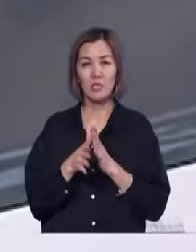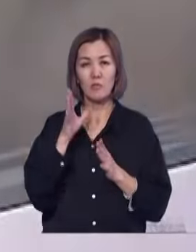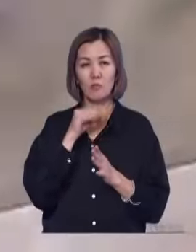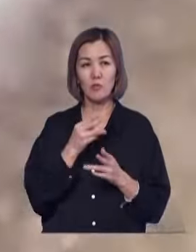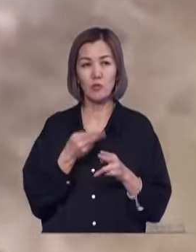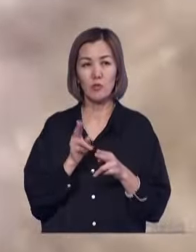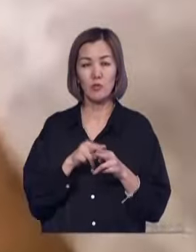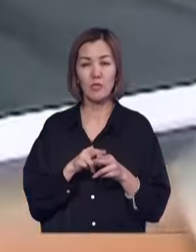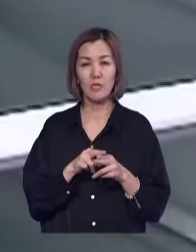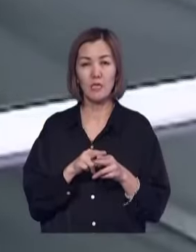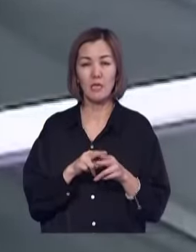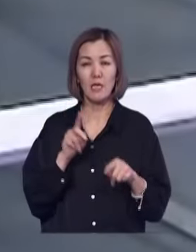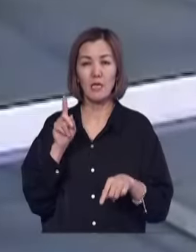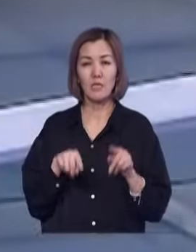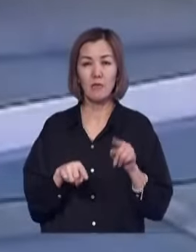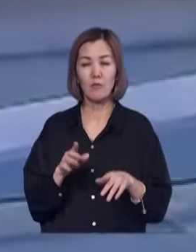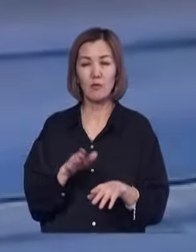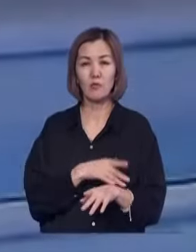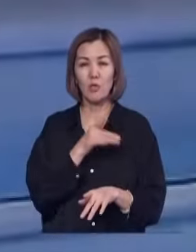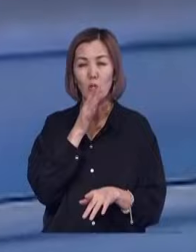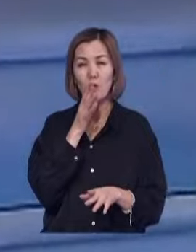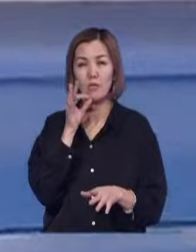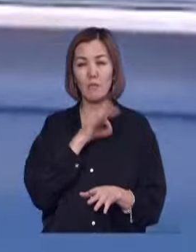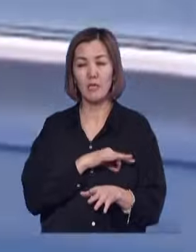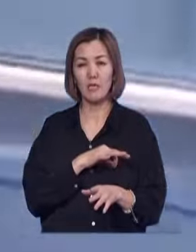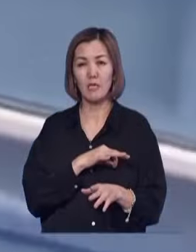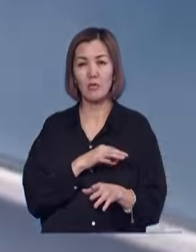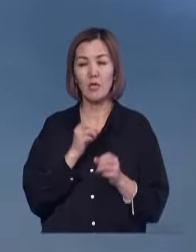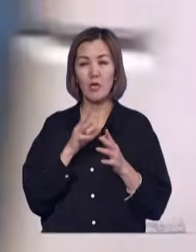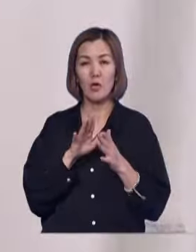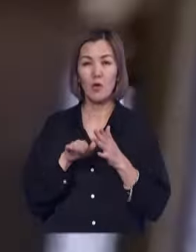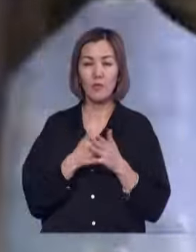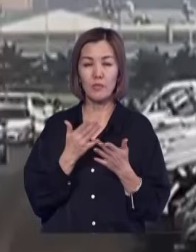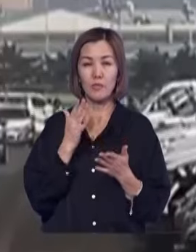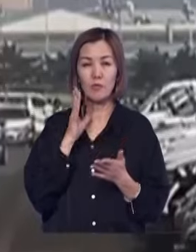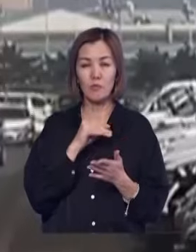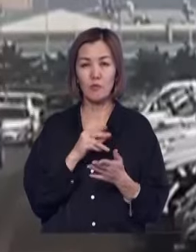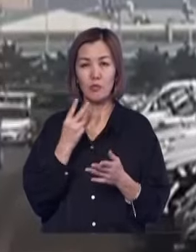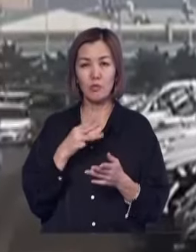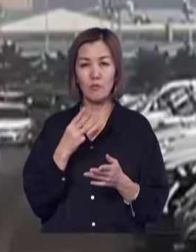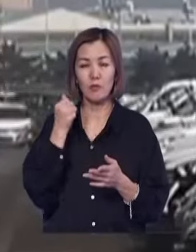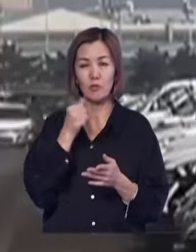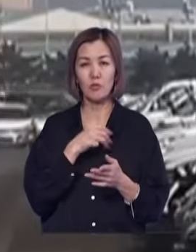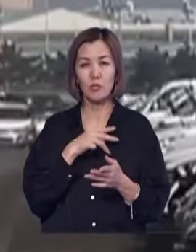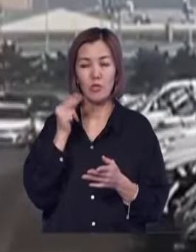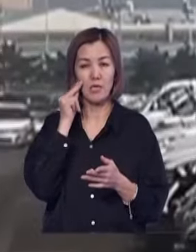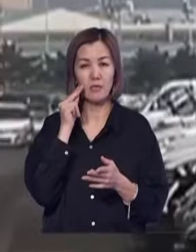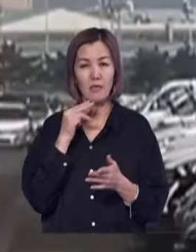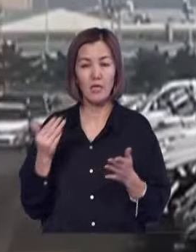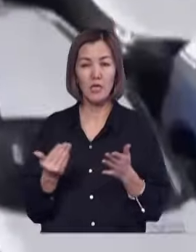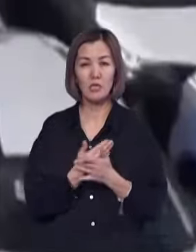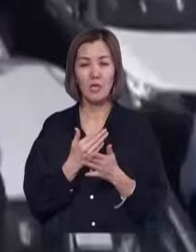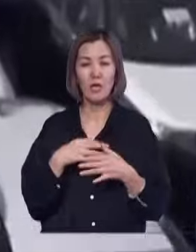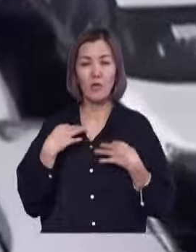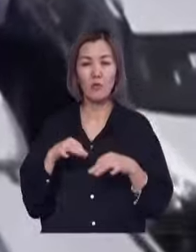Сонымен қатар бұл өнімдердің кейбіреулері ұзақ уақыт пайдалану салдарынан қауіпсіздікке қауіп төндіреді. 2023 жылы Қытайдағы жаңа